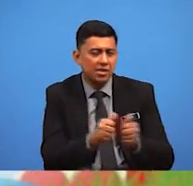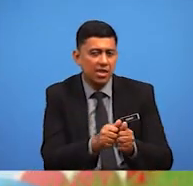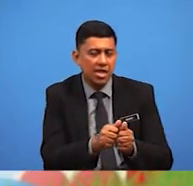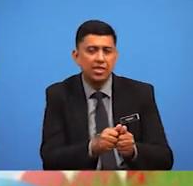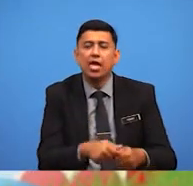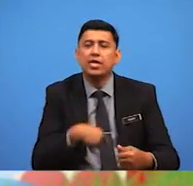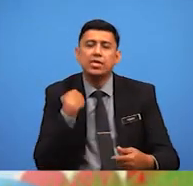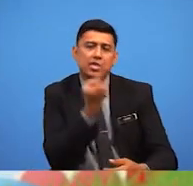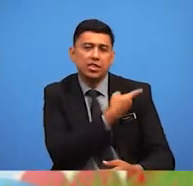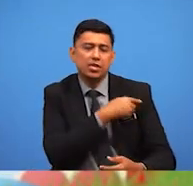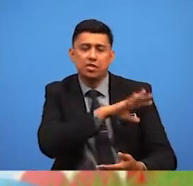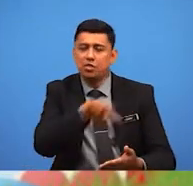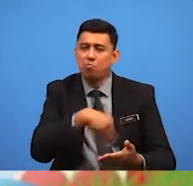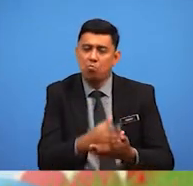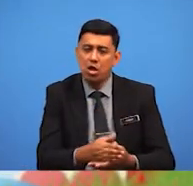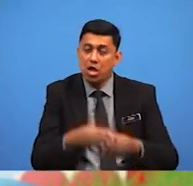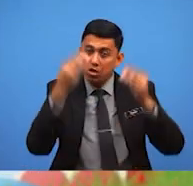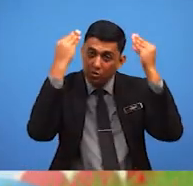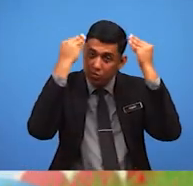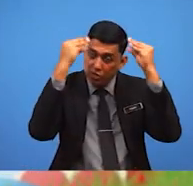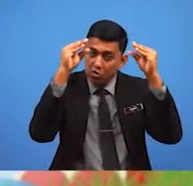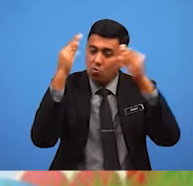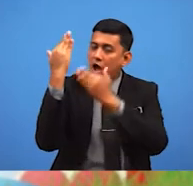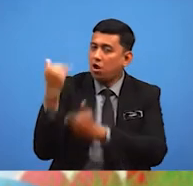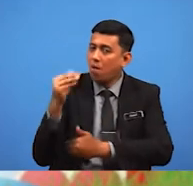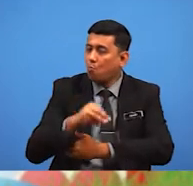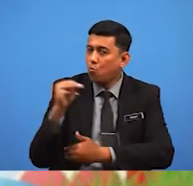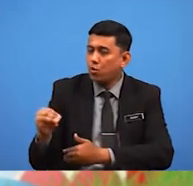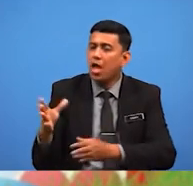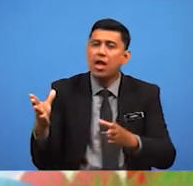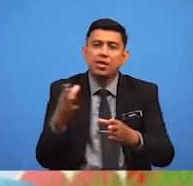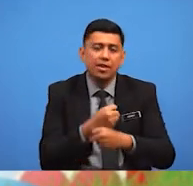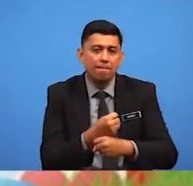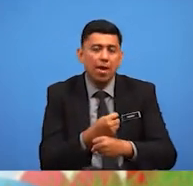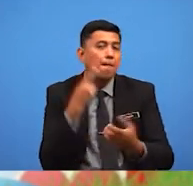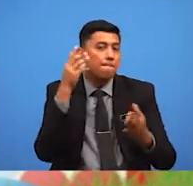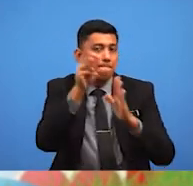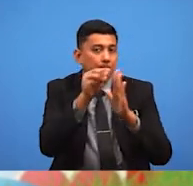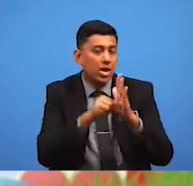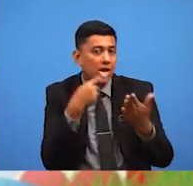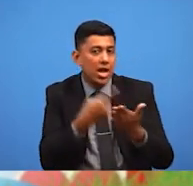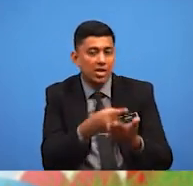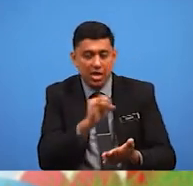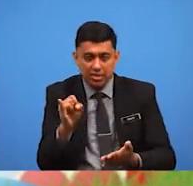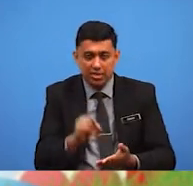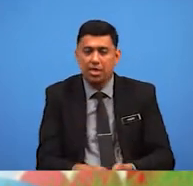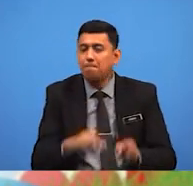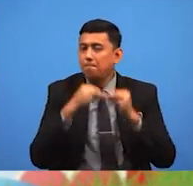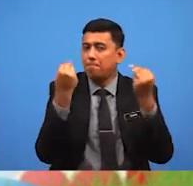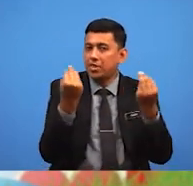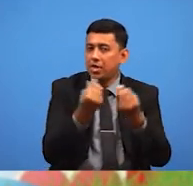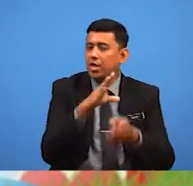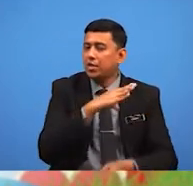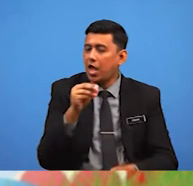itu, cikgu berharap agar murid-murid dapat menghargai masyarakat dan